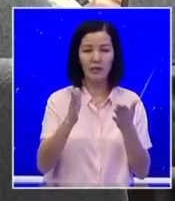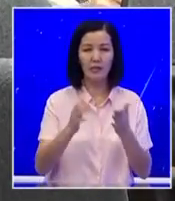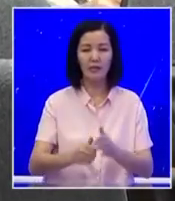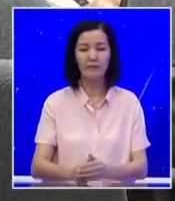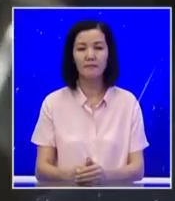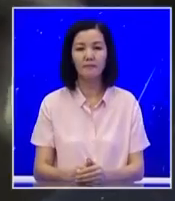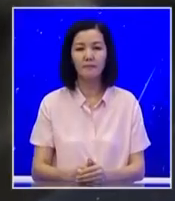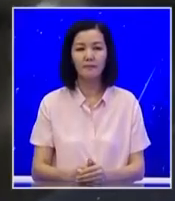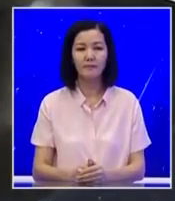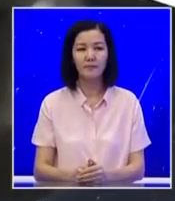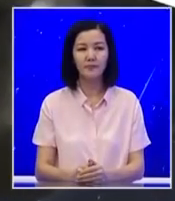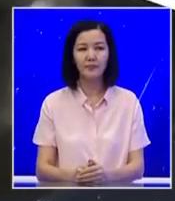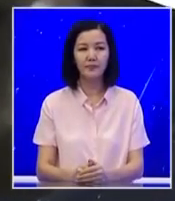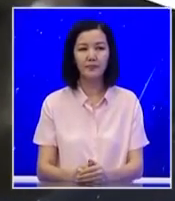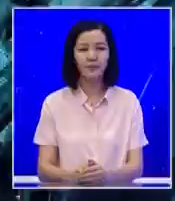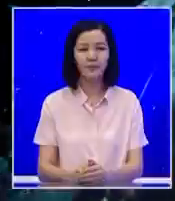жалғасын таппақ.